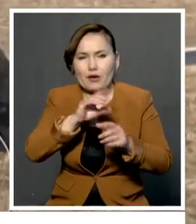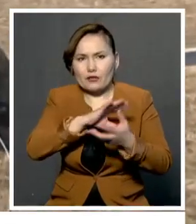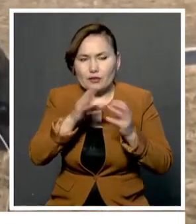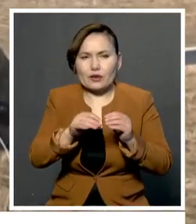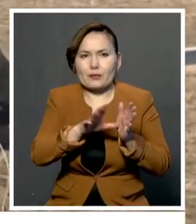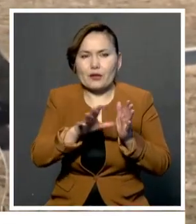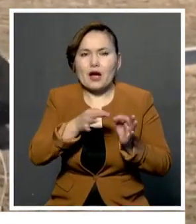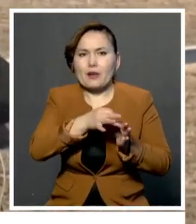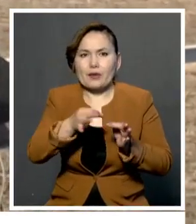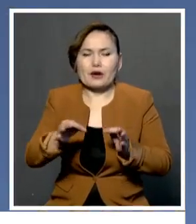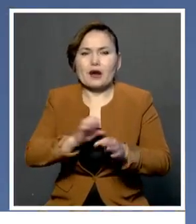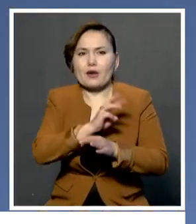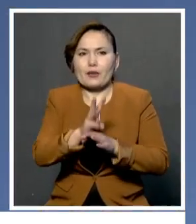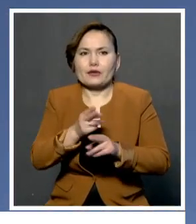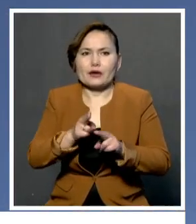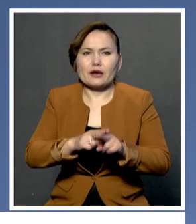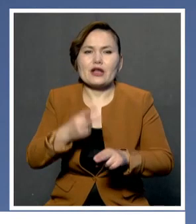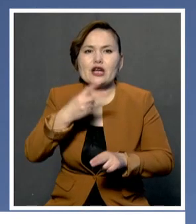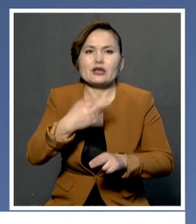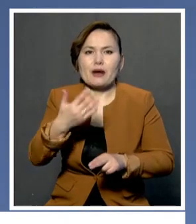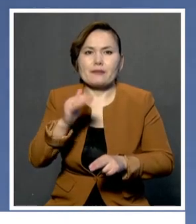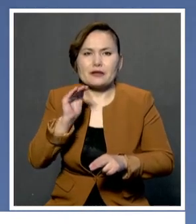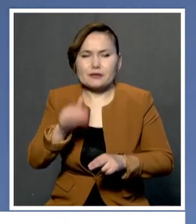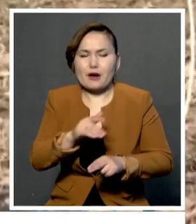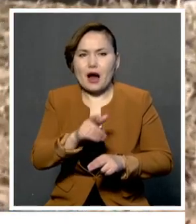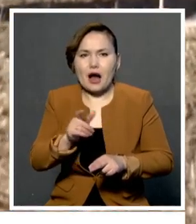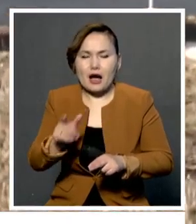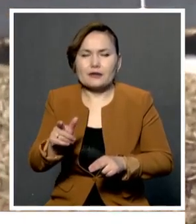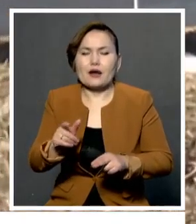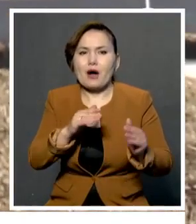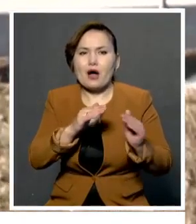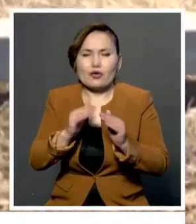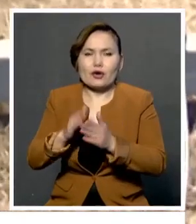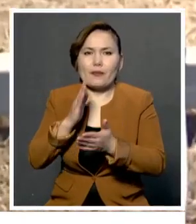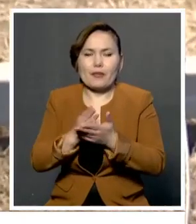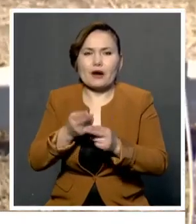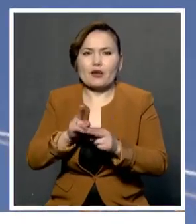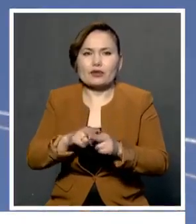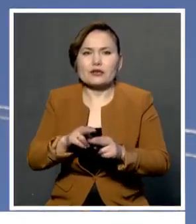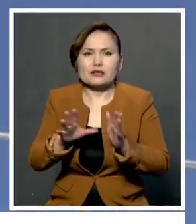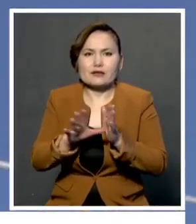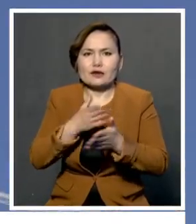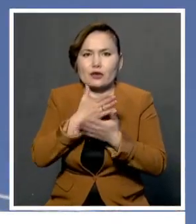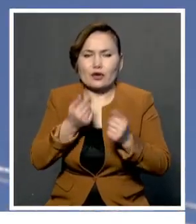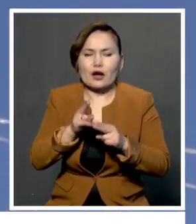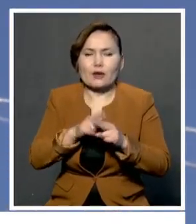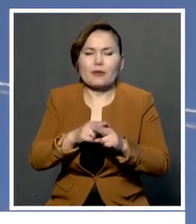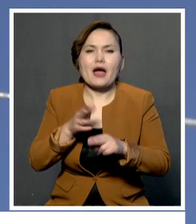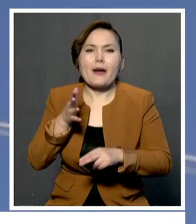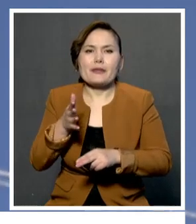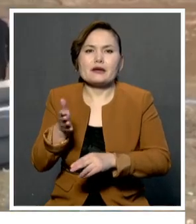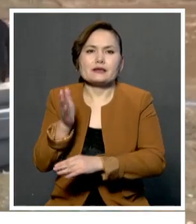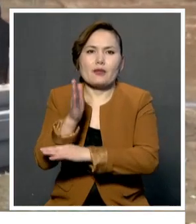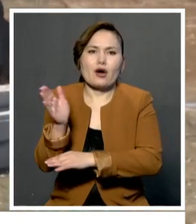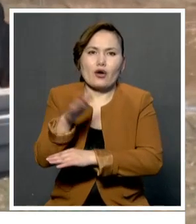қосылған. Қалған 25 мыңнан аса тұтынушысы бар 39 ауыл әлі жарықсыз отыр. Алтаудан қалада 5 мыңнан аса баған құлап, жоғары кердеулі